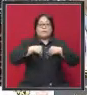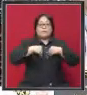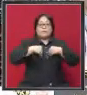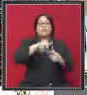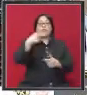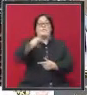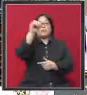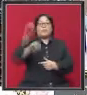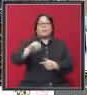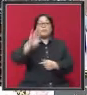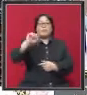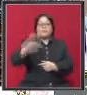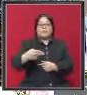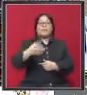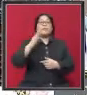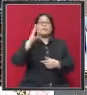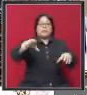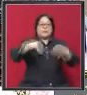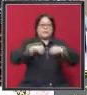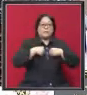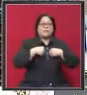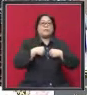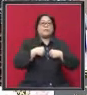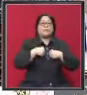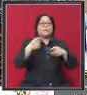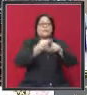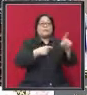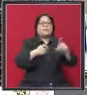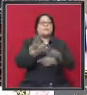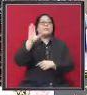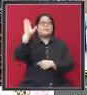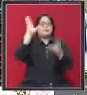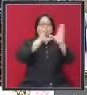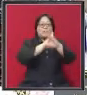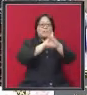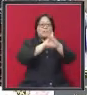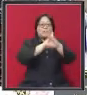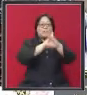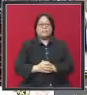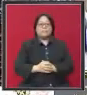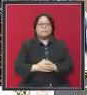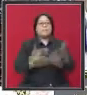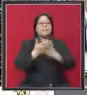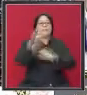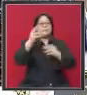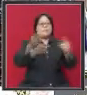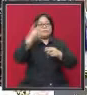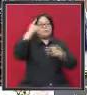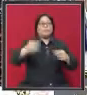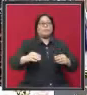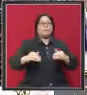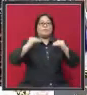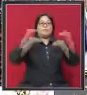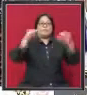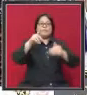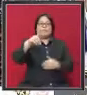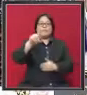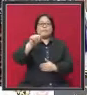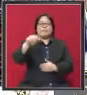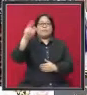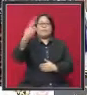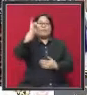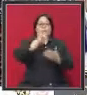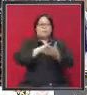12% daripada penerima BSH adalah penerima dari negeri Sarawak. Melalui usaha memantapkan pengkalan data kerajaan,